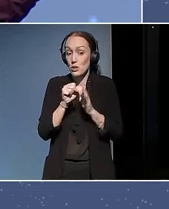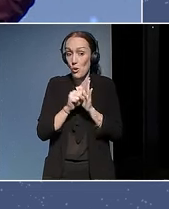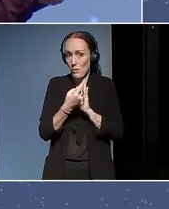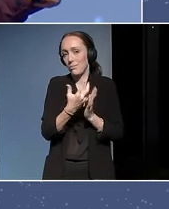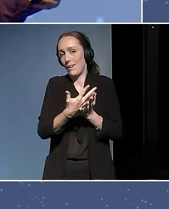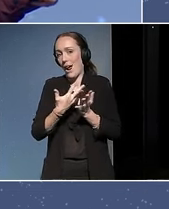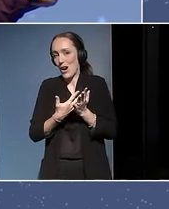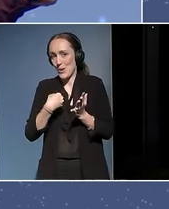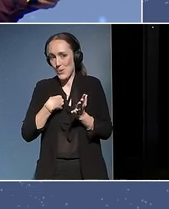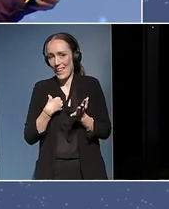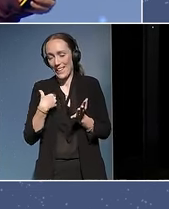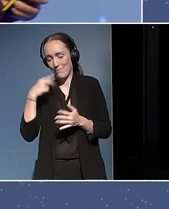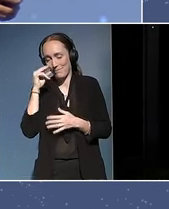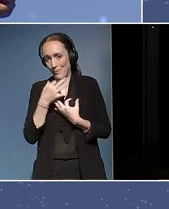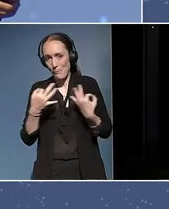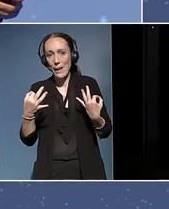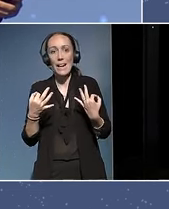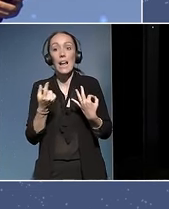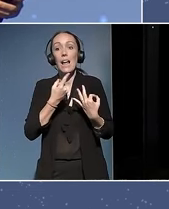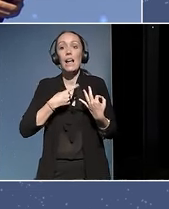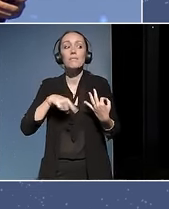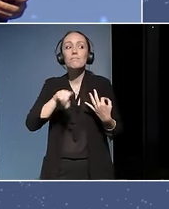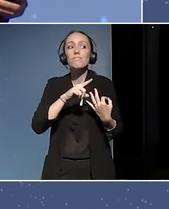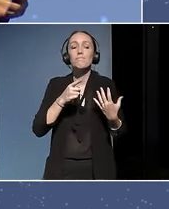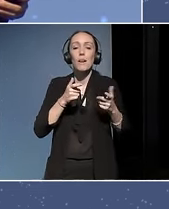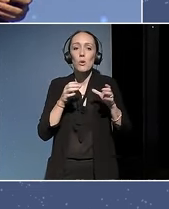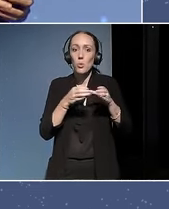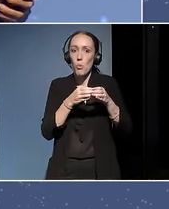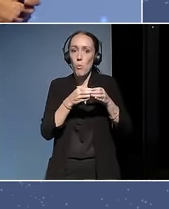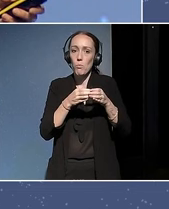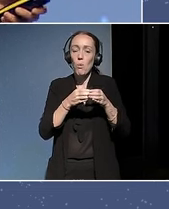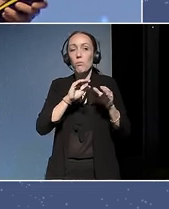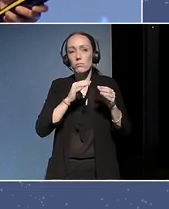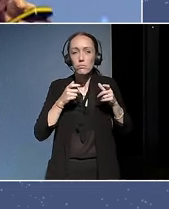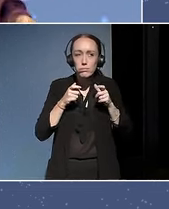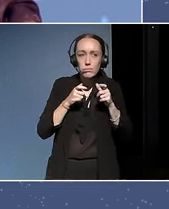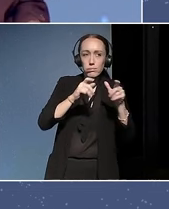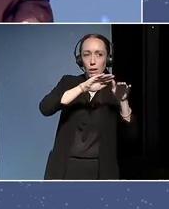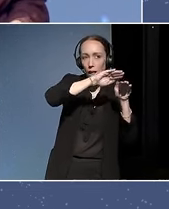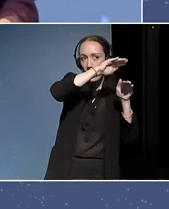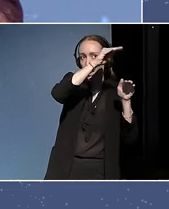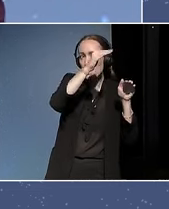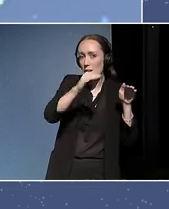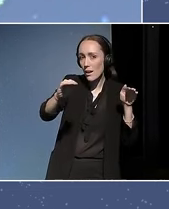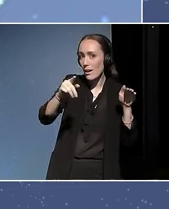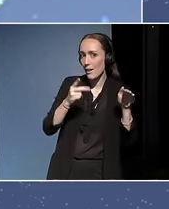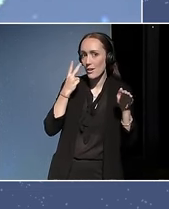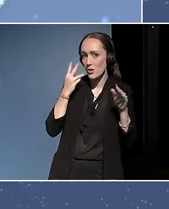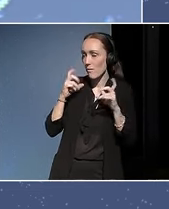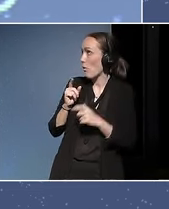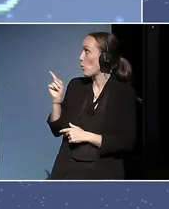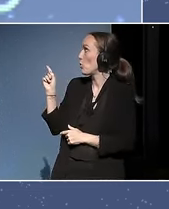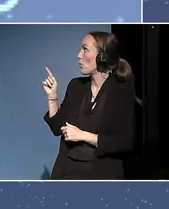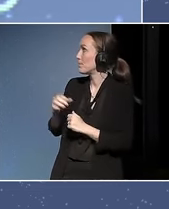subito una spedizione e il beduino ci porta su quel pendio che vedete alle nostre spalle